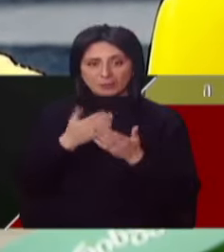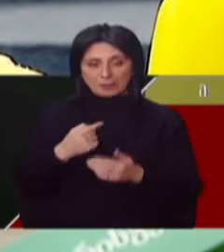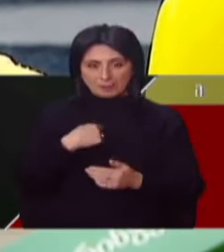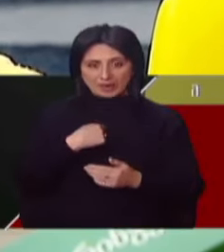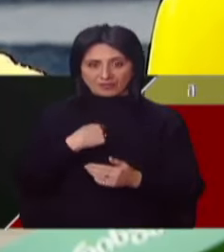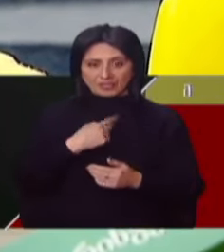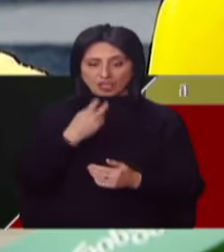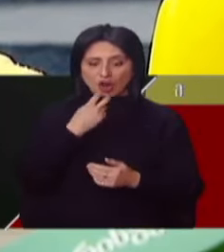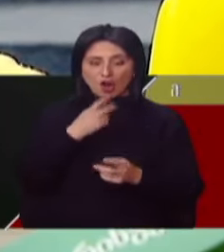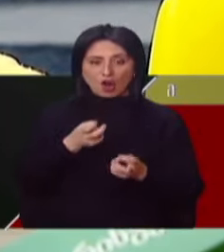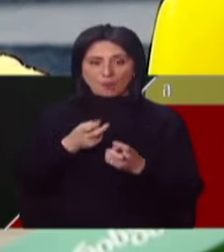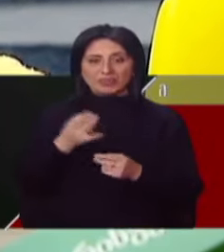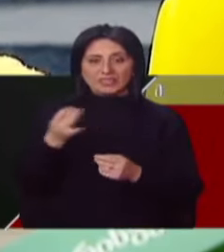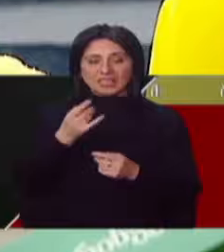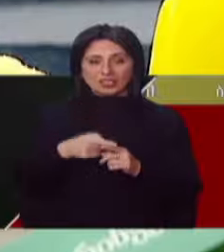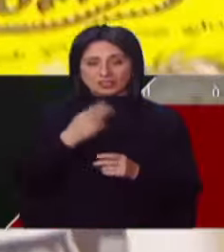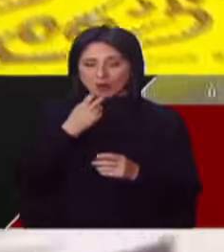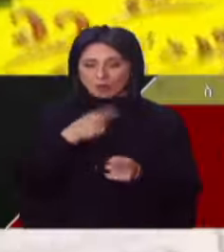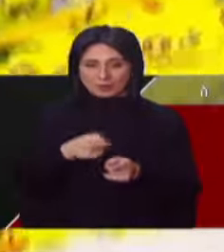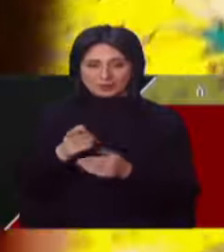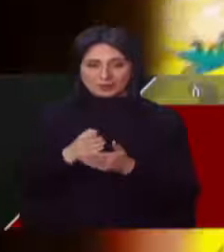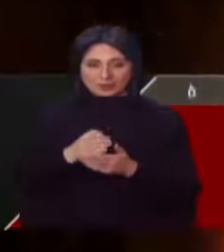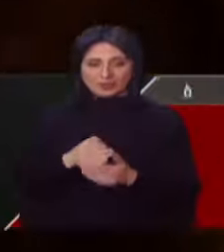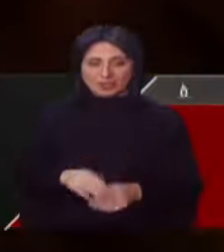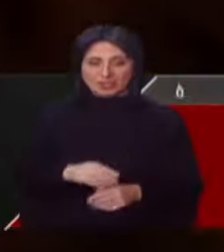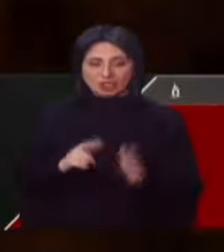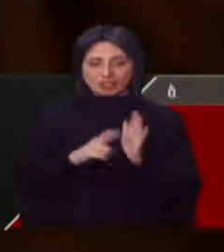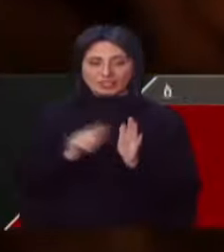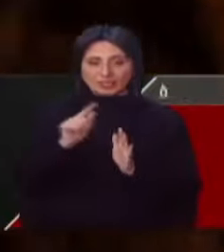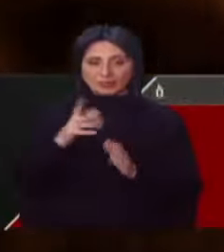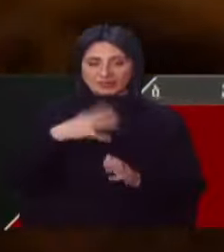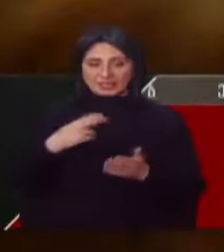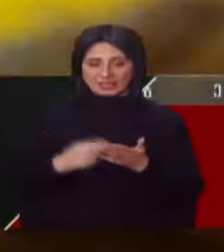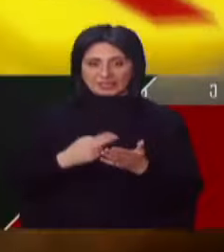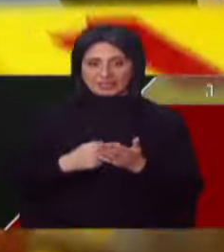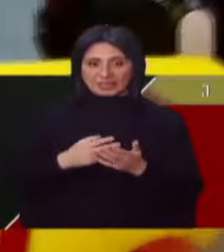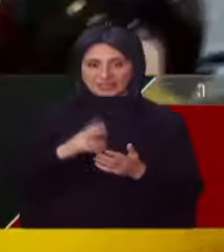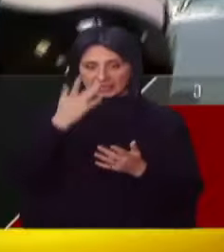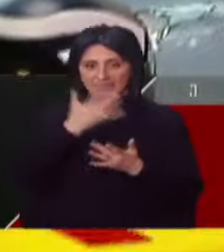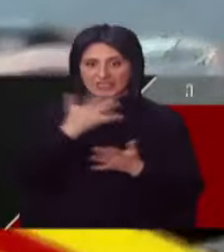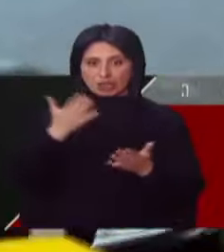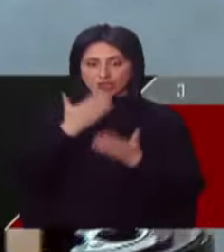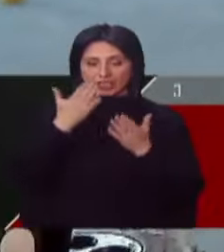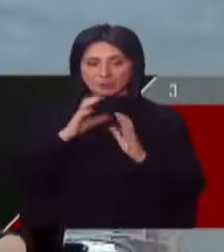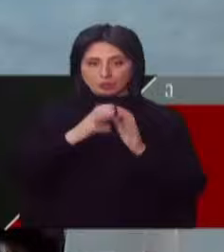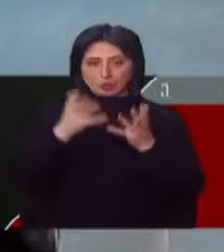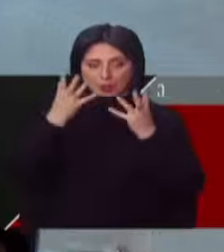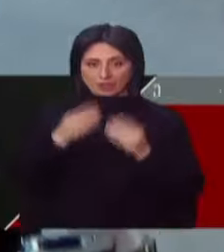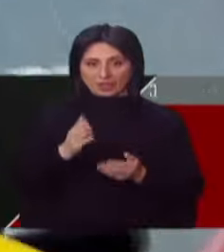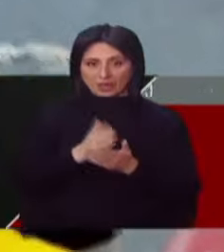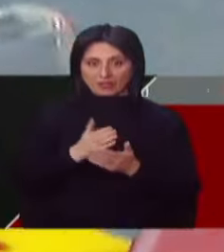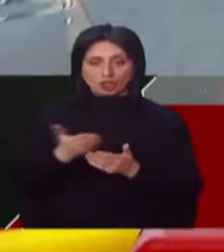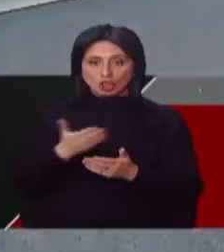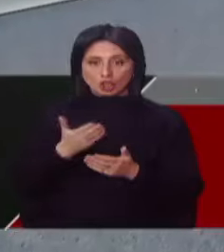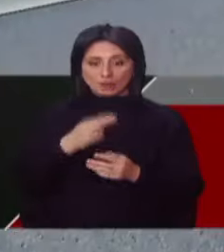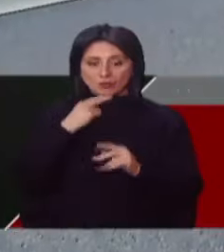მაგრამ კომიქსებია და საინტერესოა ძალიან. 7 თებერვალს საქართველოში წიგნის საჯაროდ კითხვის მსოფლიო დღე აღინიშნება,